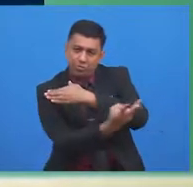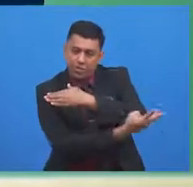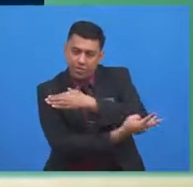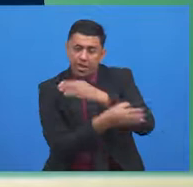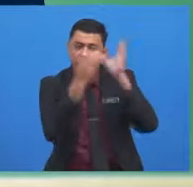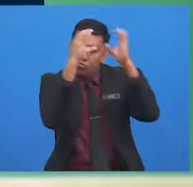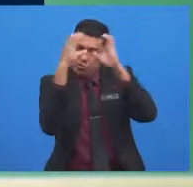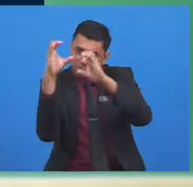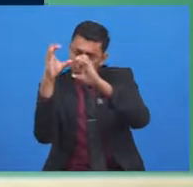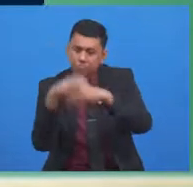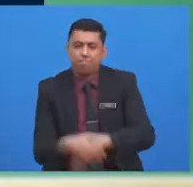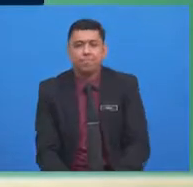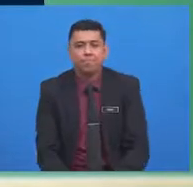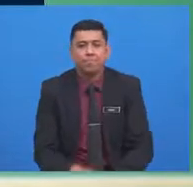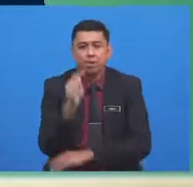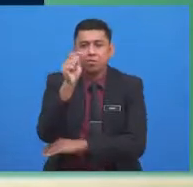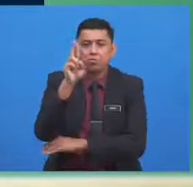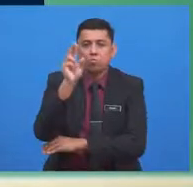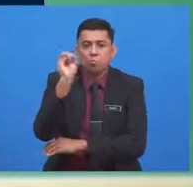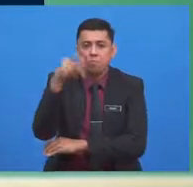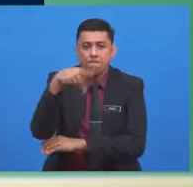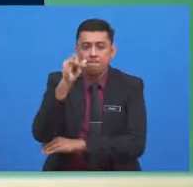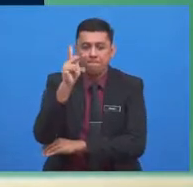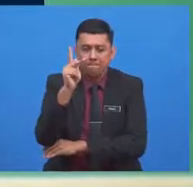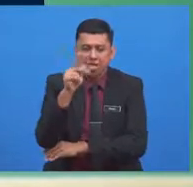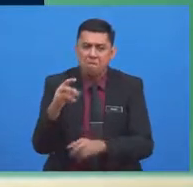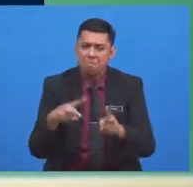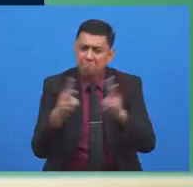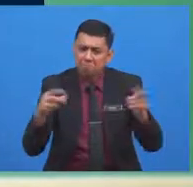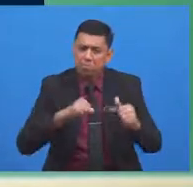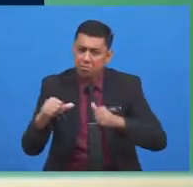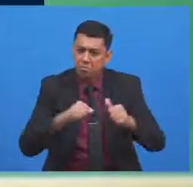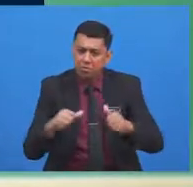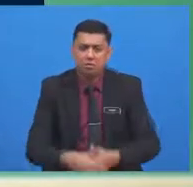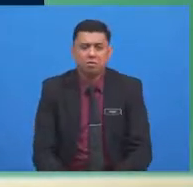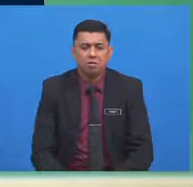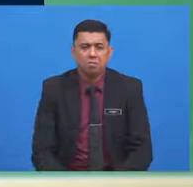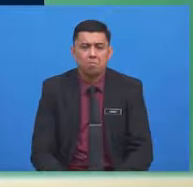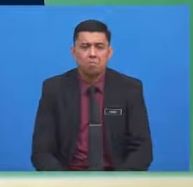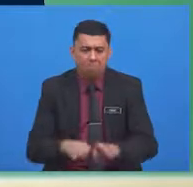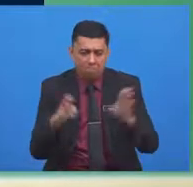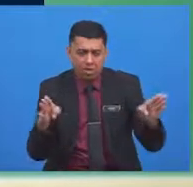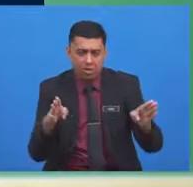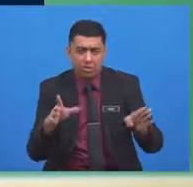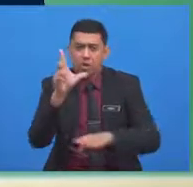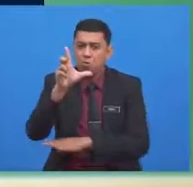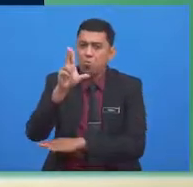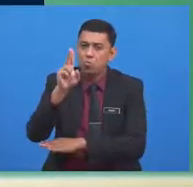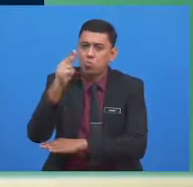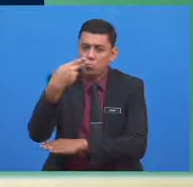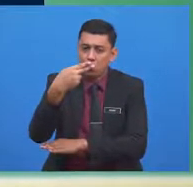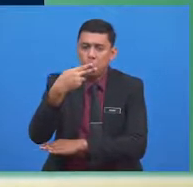tropika lembap, proses luluh hawa kimia sangat aktif berbanding luluh hawa fizikal. Suhu yang